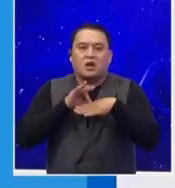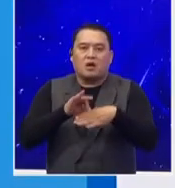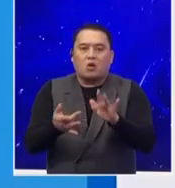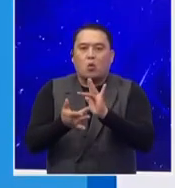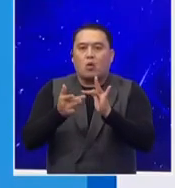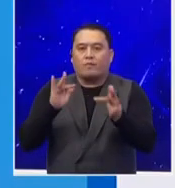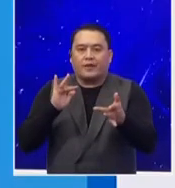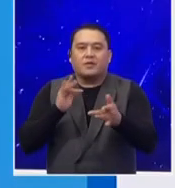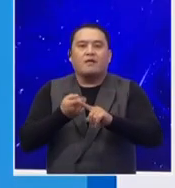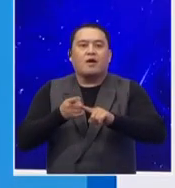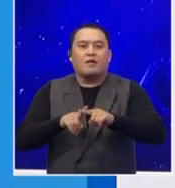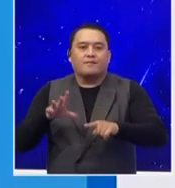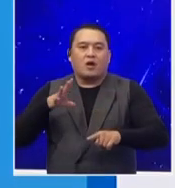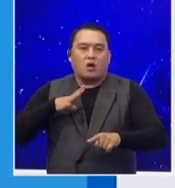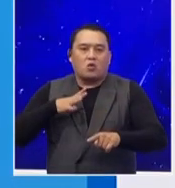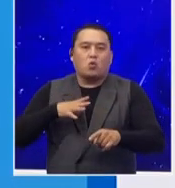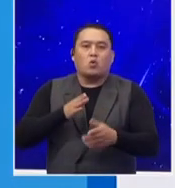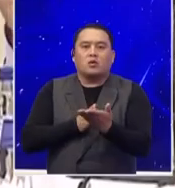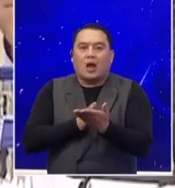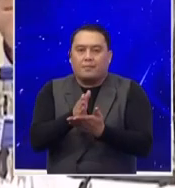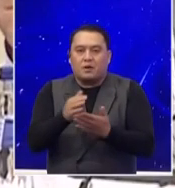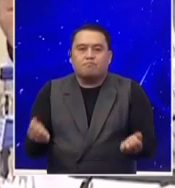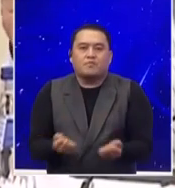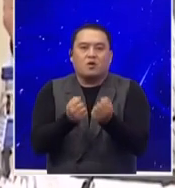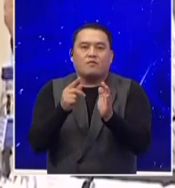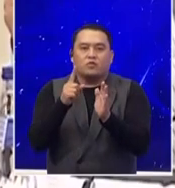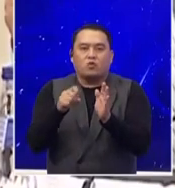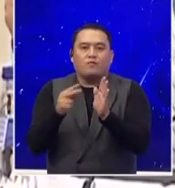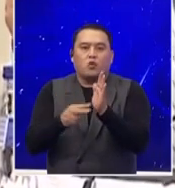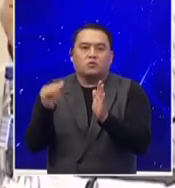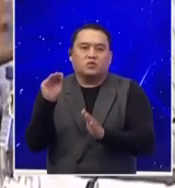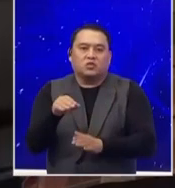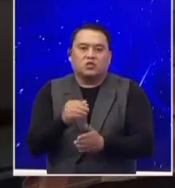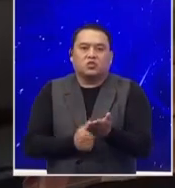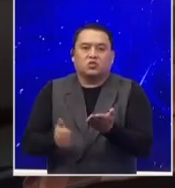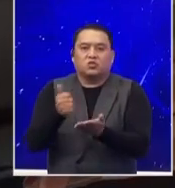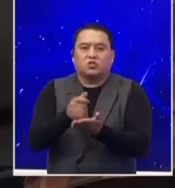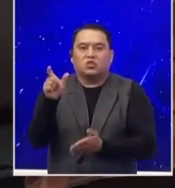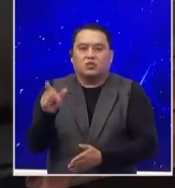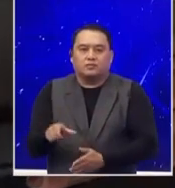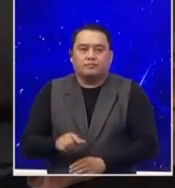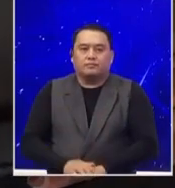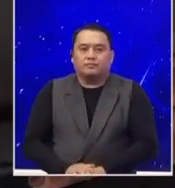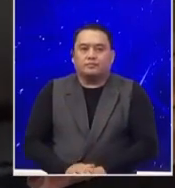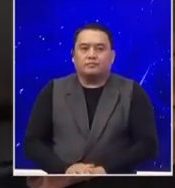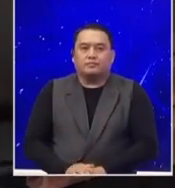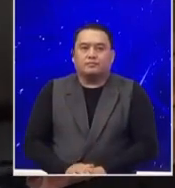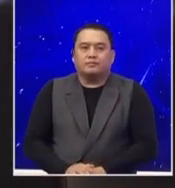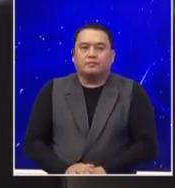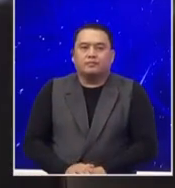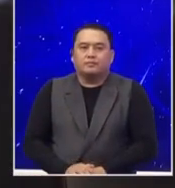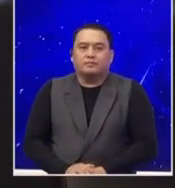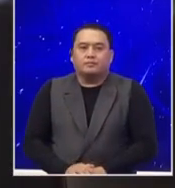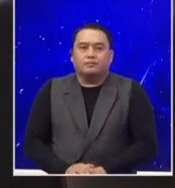в онлайн-режиме. Концепцию и взятый курс поддерживают 180 тысяч ее членов по стране.